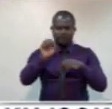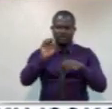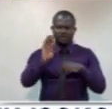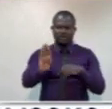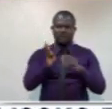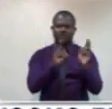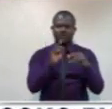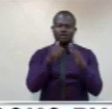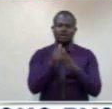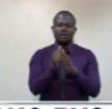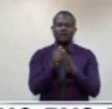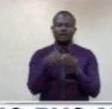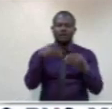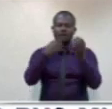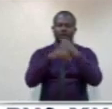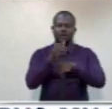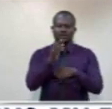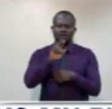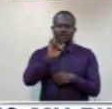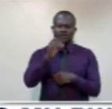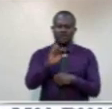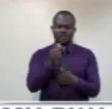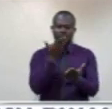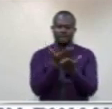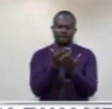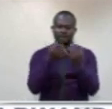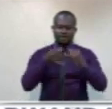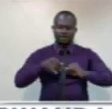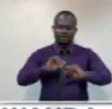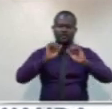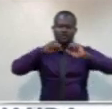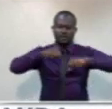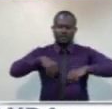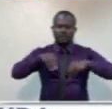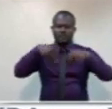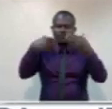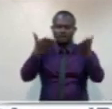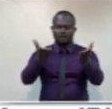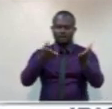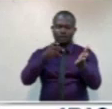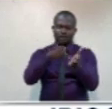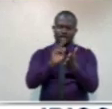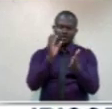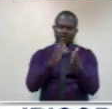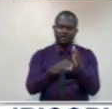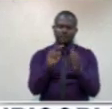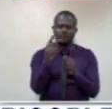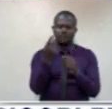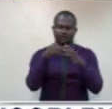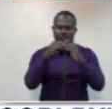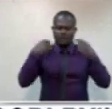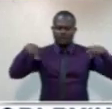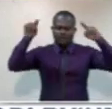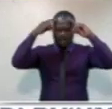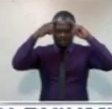basanzwe ari abagenerwa bikorwa ba FARG barayisaba gushyira mu bikorwa isezerano yabahaye ryo kubarihira icyiciro cya kabiri cya